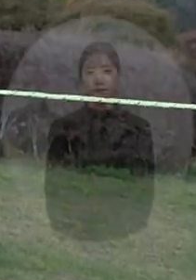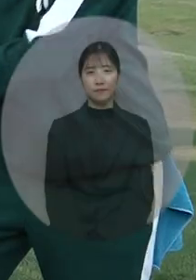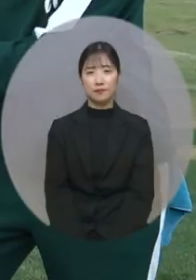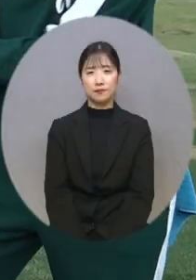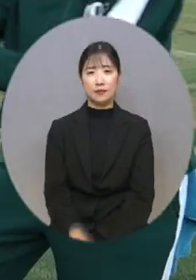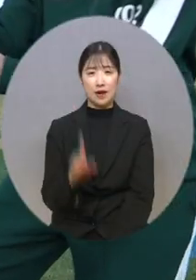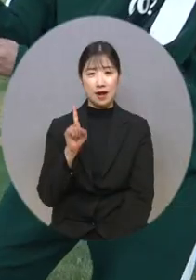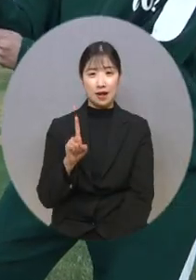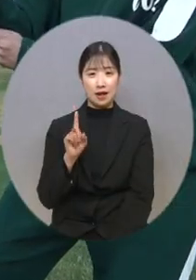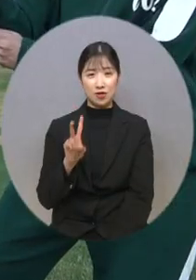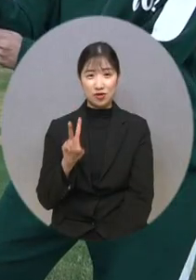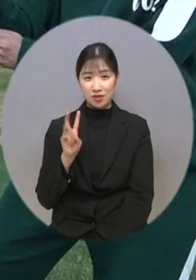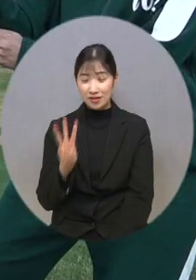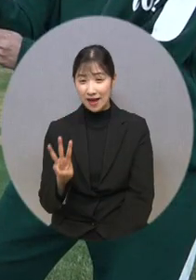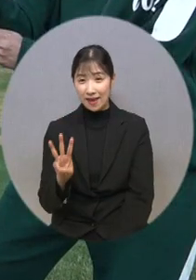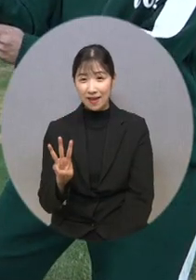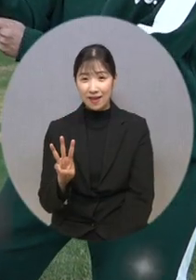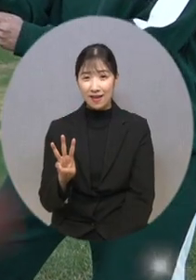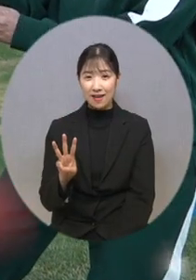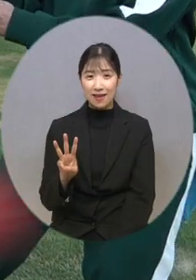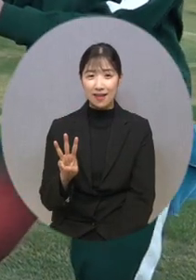둘, 셋! 어?